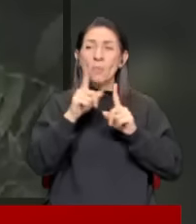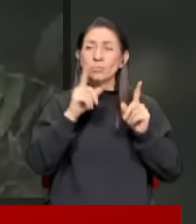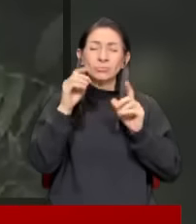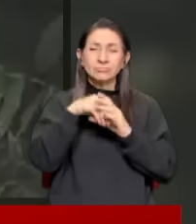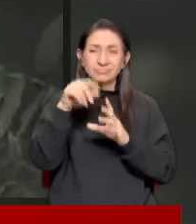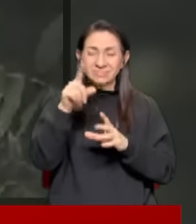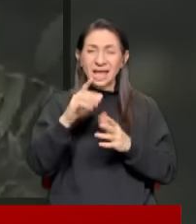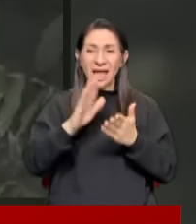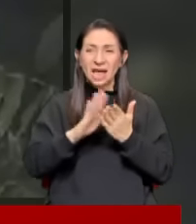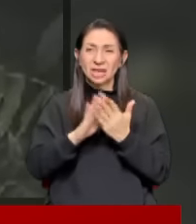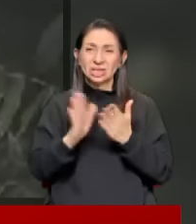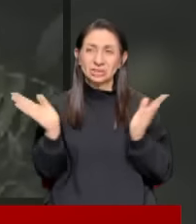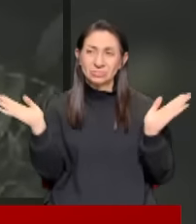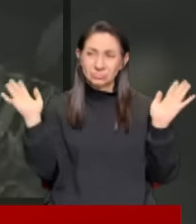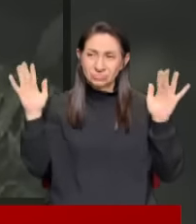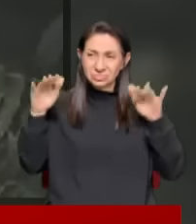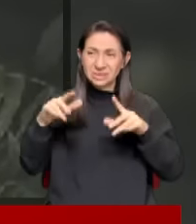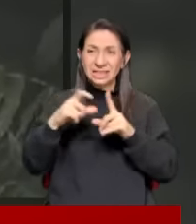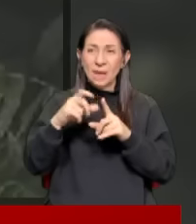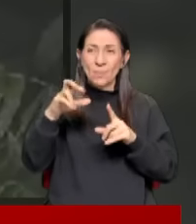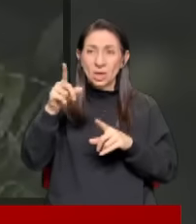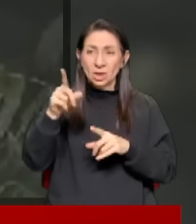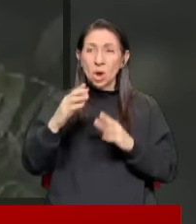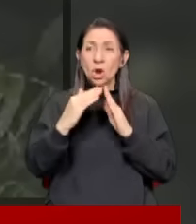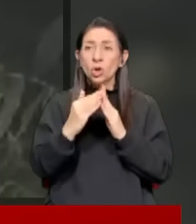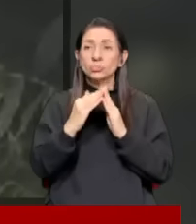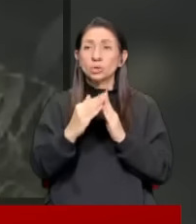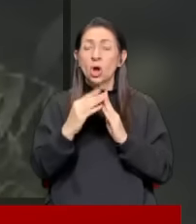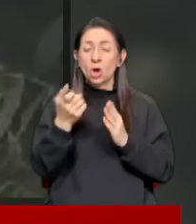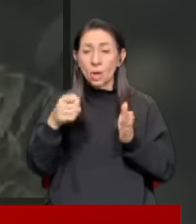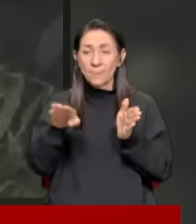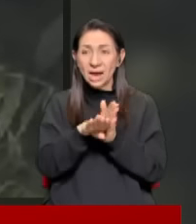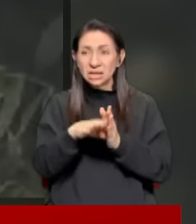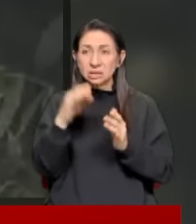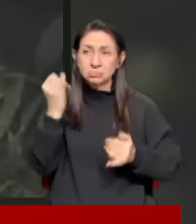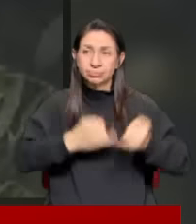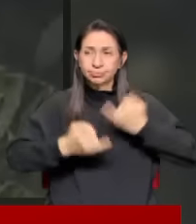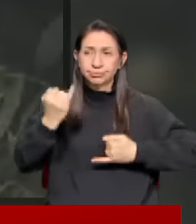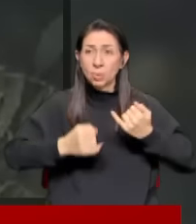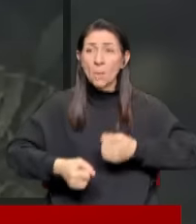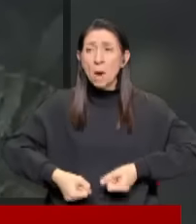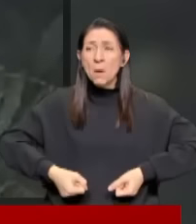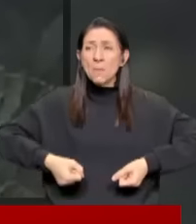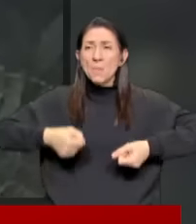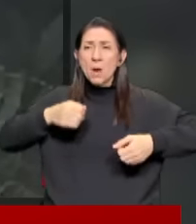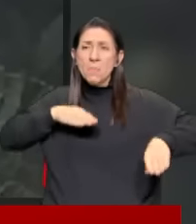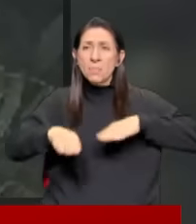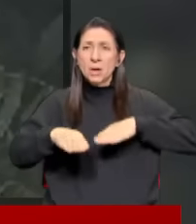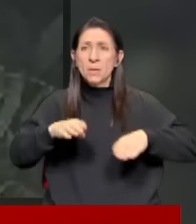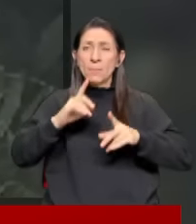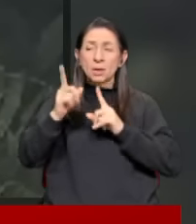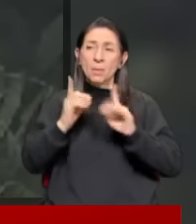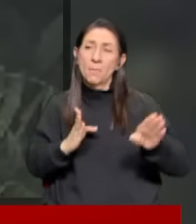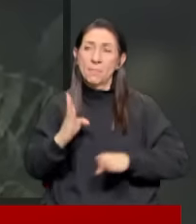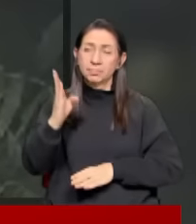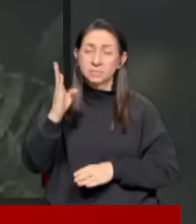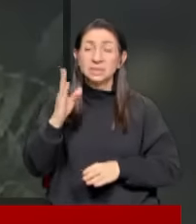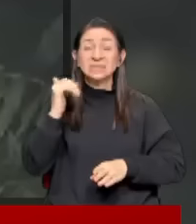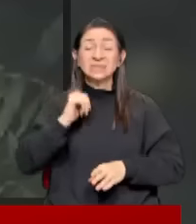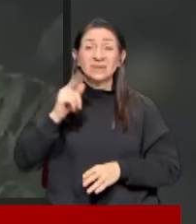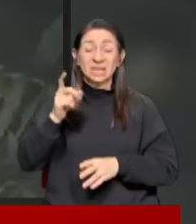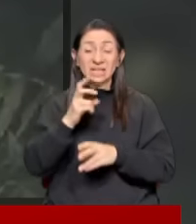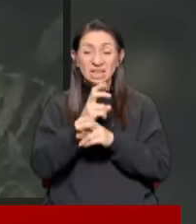için eve arkadaşlarını çağırmıştı Dilan Polat. Komşularıyla otopark kavgası yaşadılar. Yumruklu tekmeli kavga yargıya taşındı.